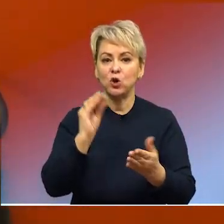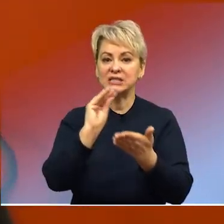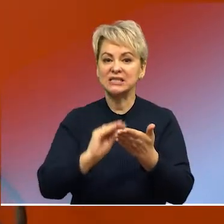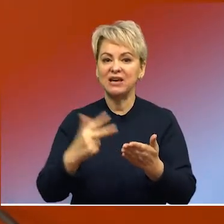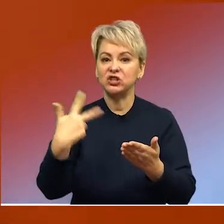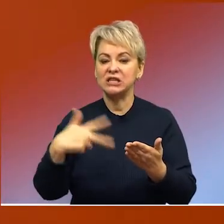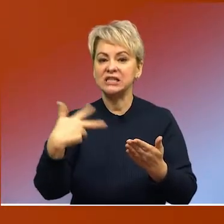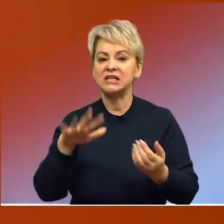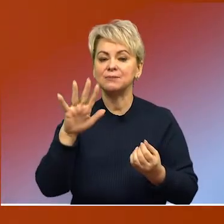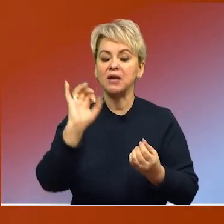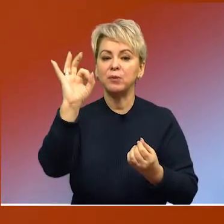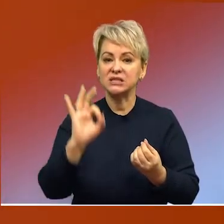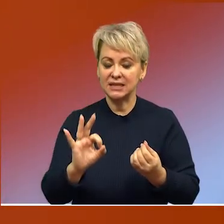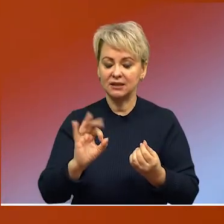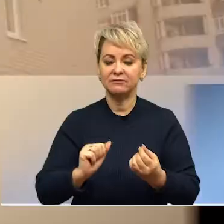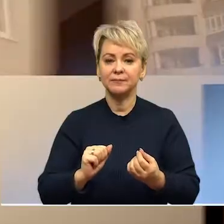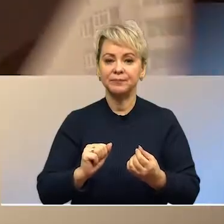составит 30-35%.